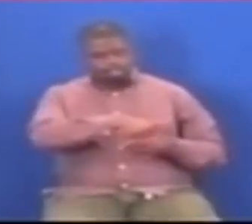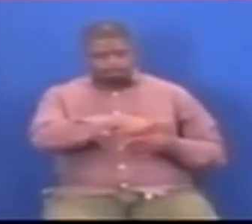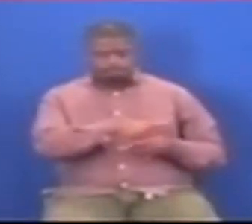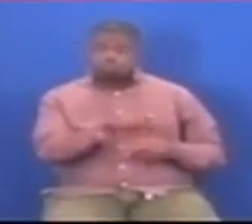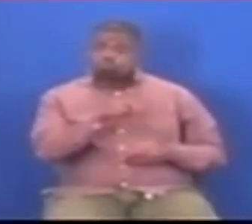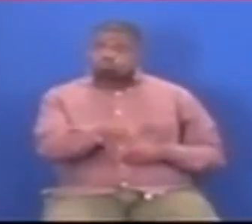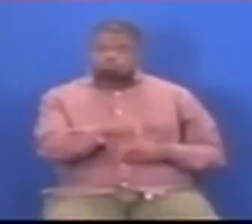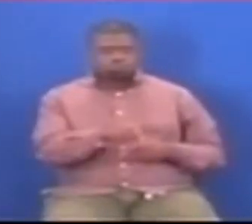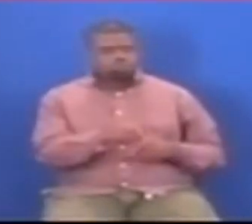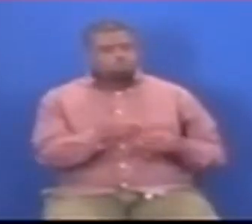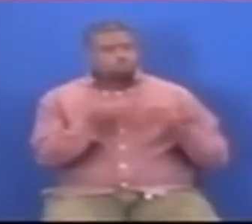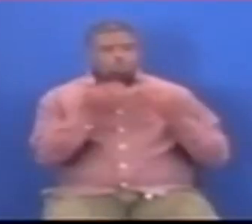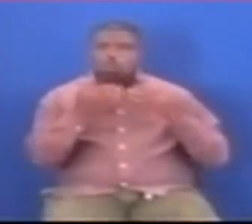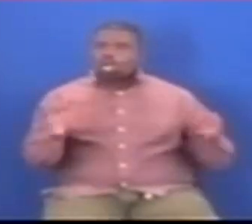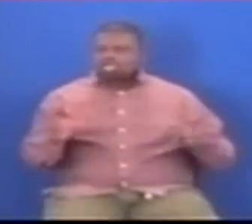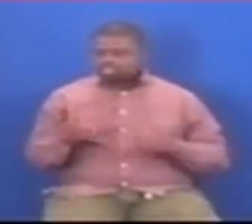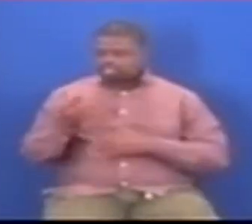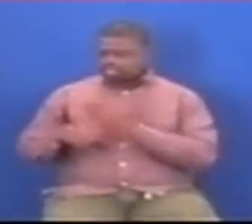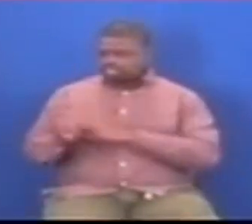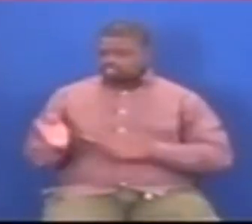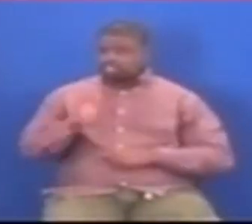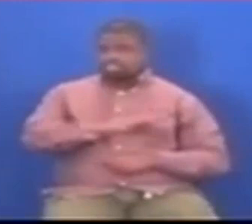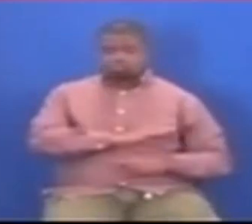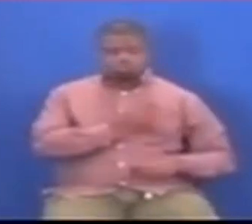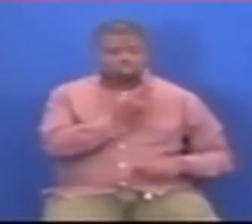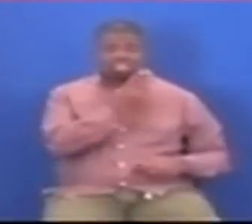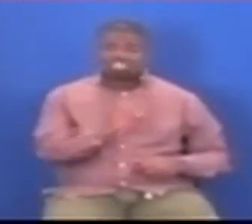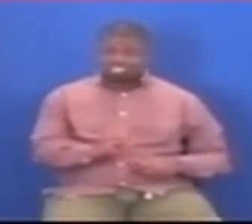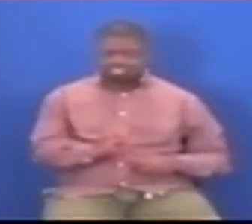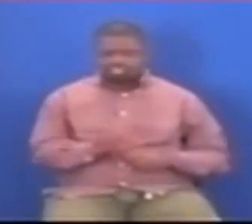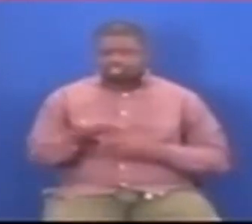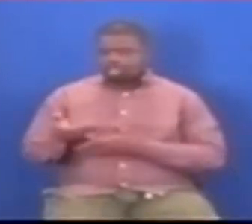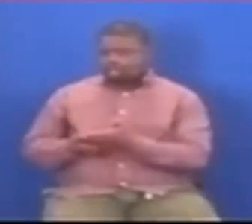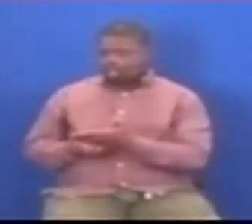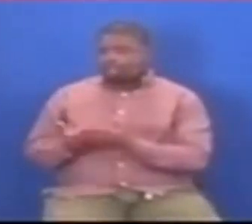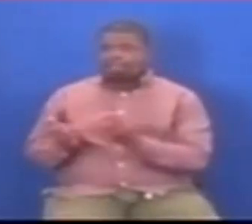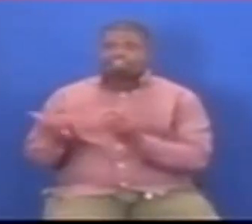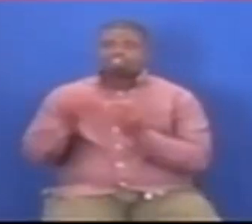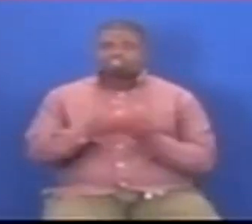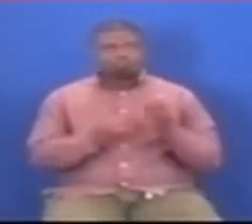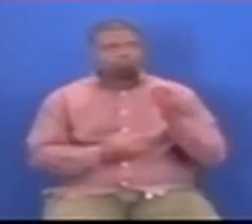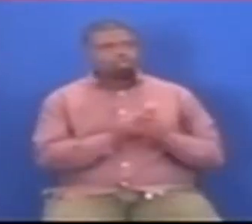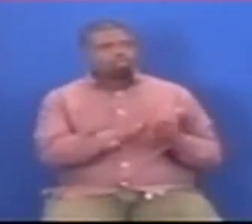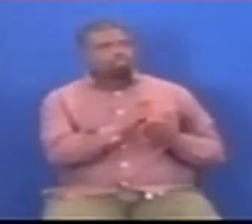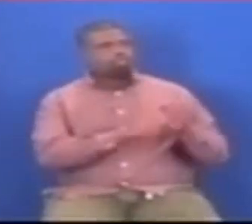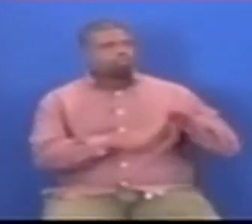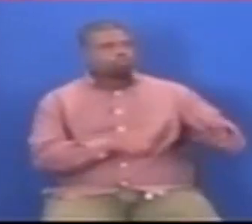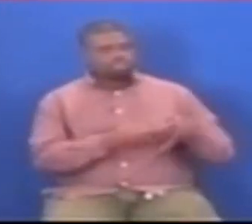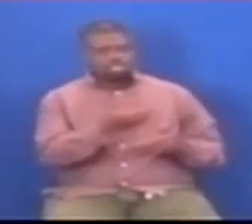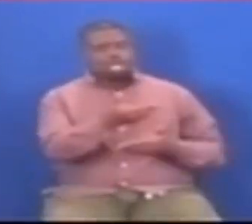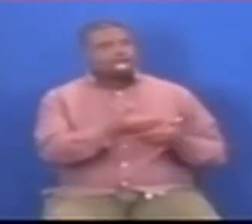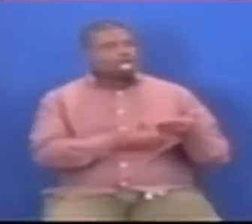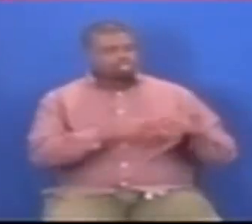ambao unaweka bayana kuwa ndani ya siku 30 tangu nyaraka zifike ofisi ya kanda kutoka halmashauri, hati miliki